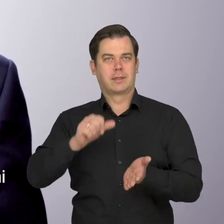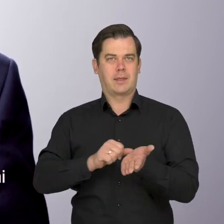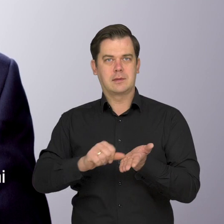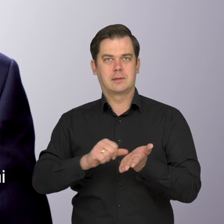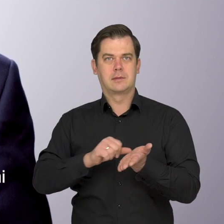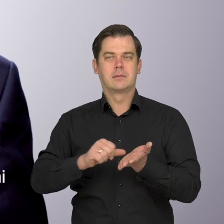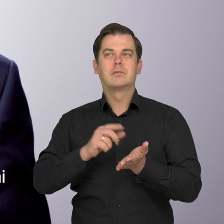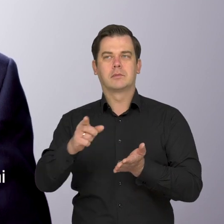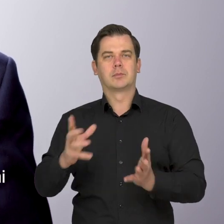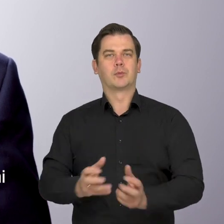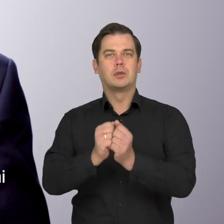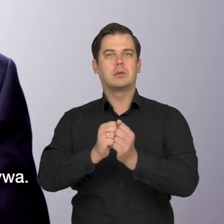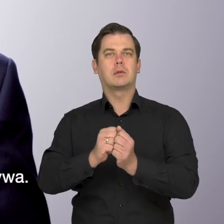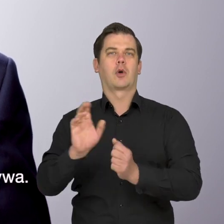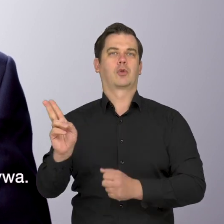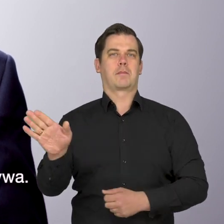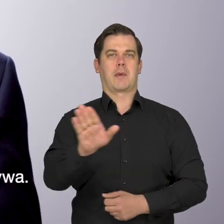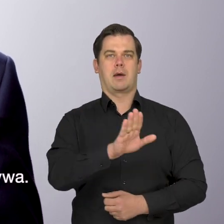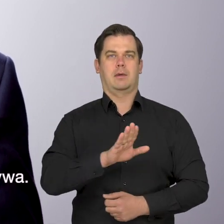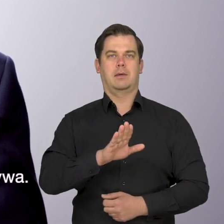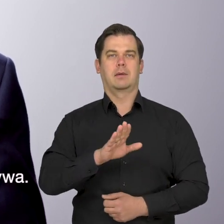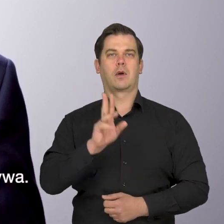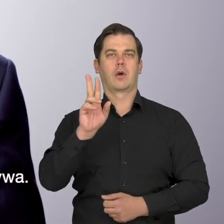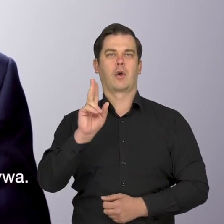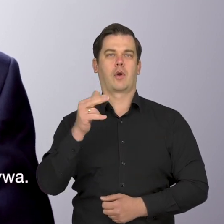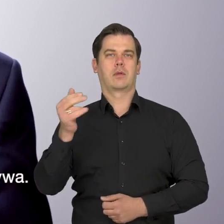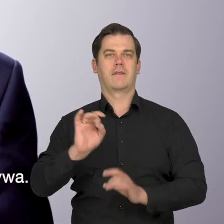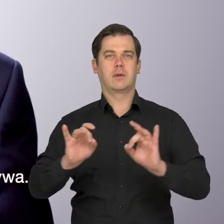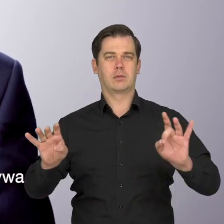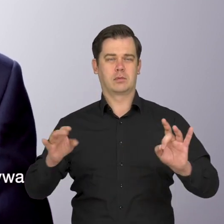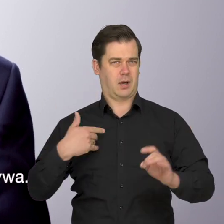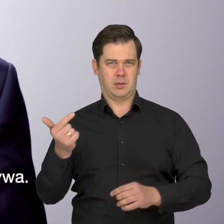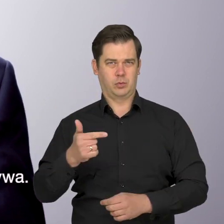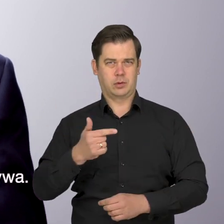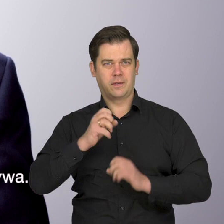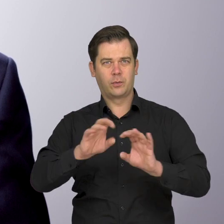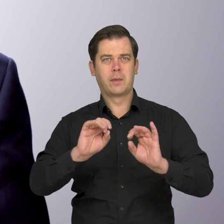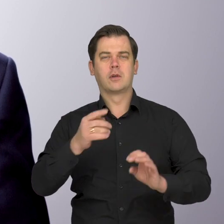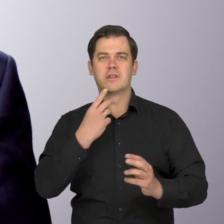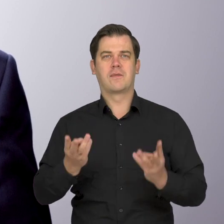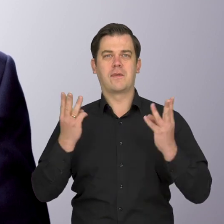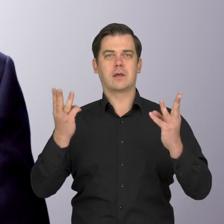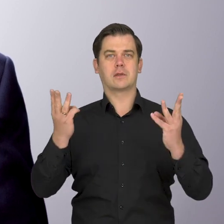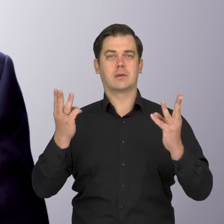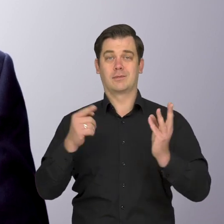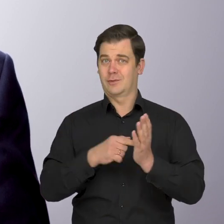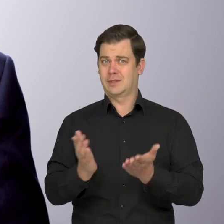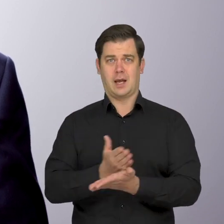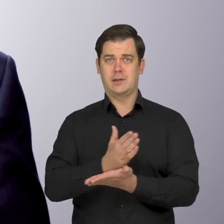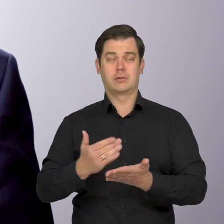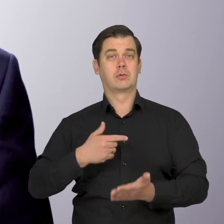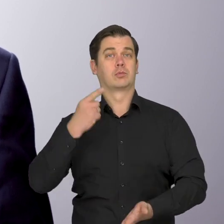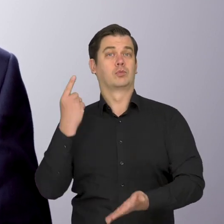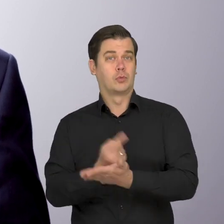na wykrywanie koronawirusa. Nie muszę nikomu tłumaczyć, jak ważna to inicjatywa. Od jej